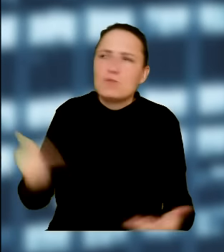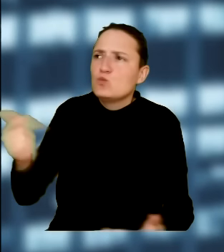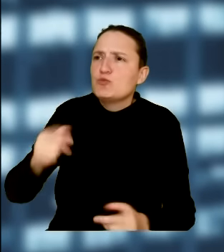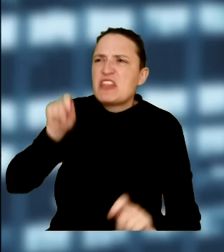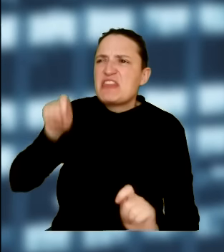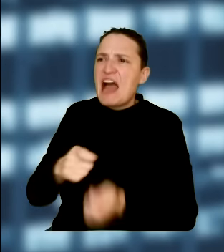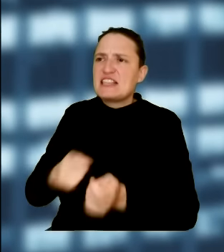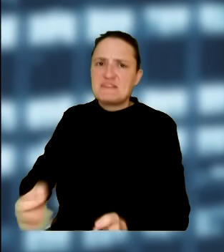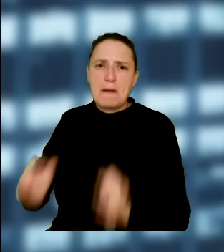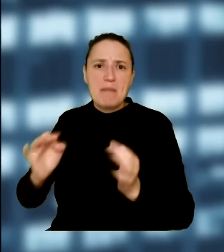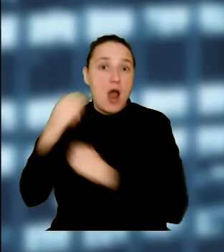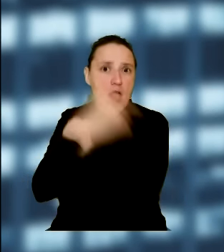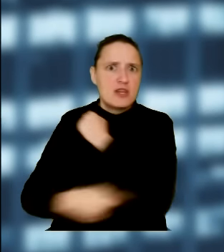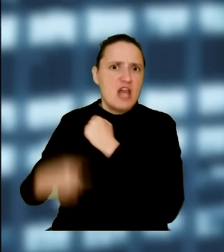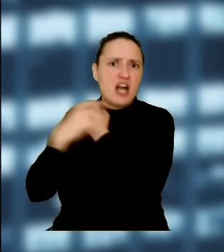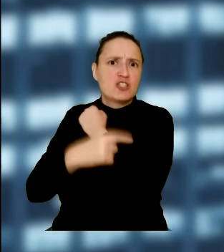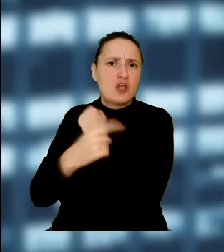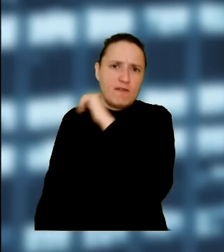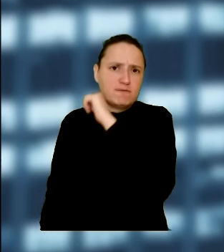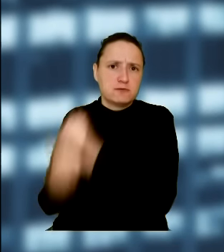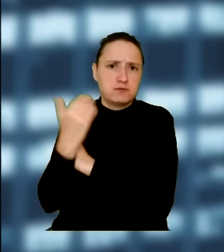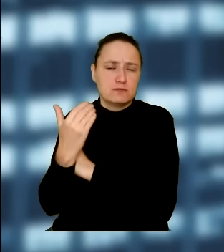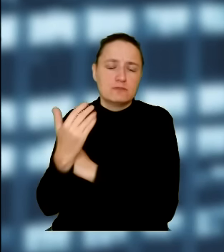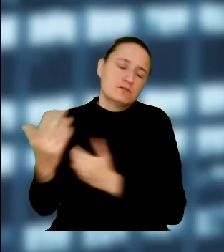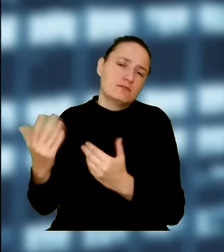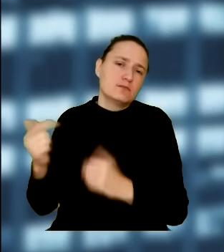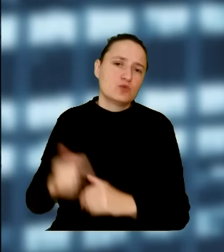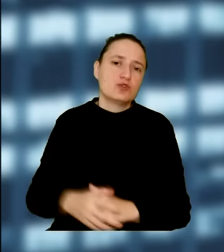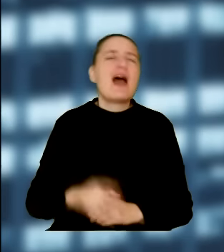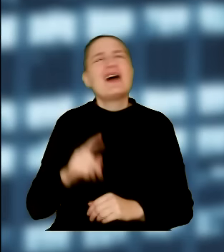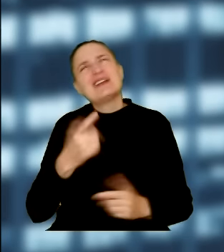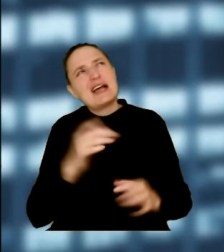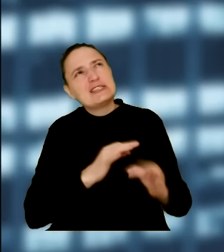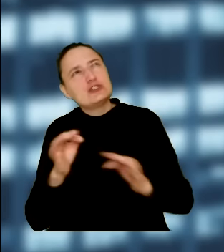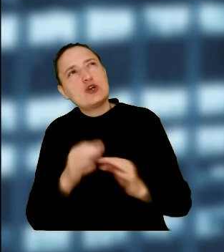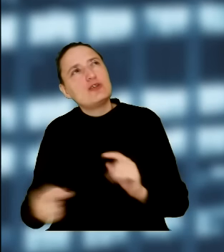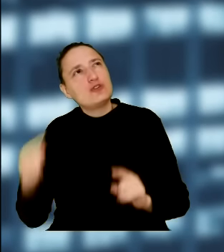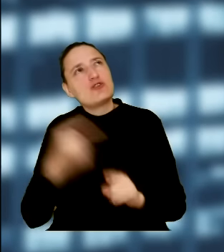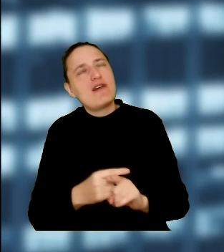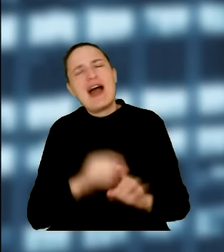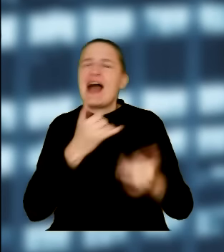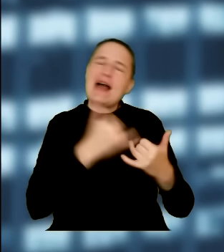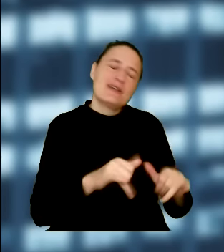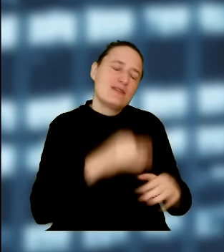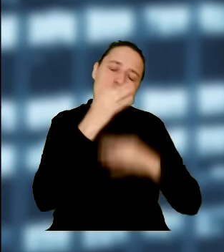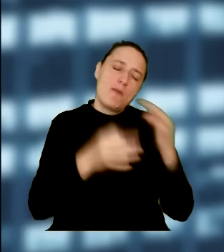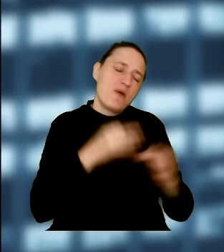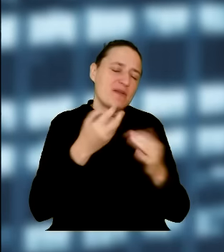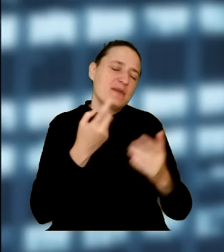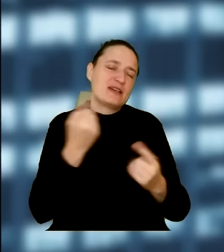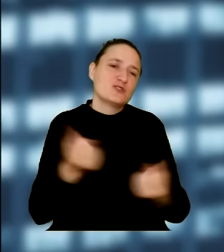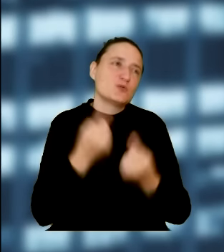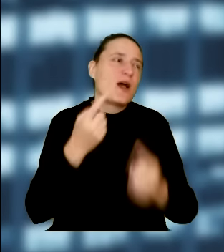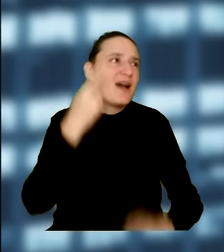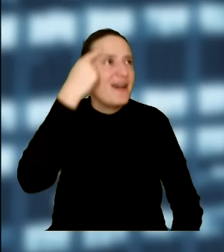Nie, bo to taki dygresja mnie dopadła, ale to może innym razem opowiem, tak? Mi się przypomniał taki epizod, jak